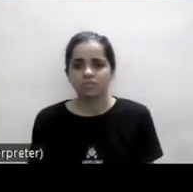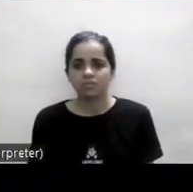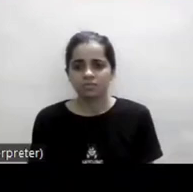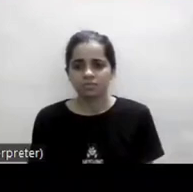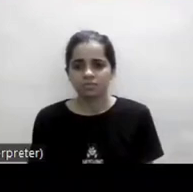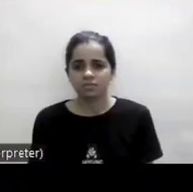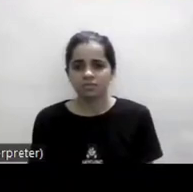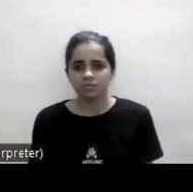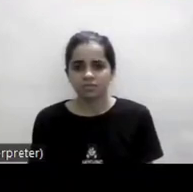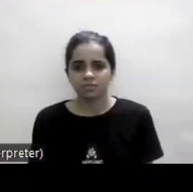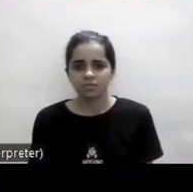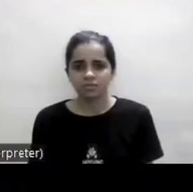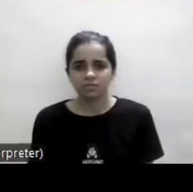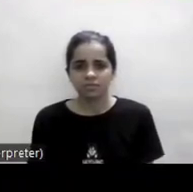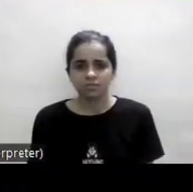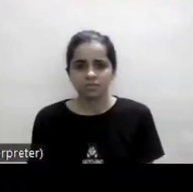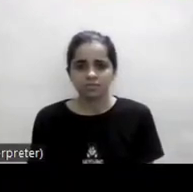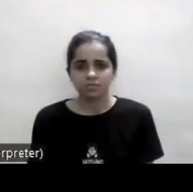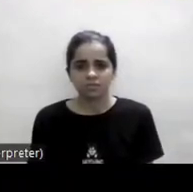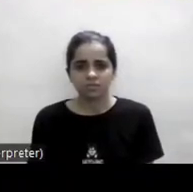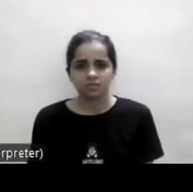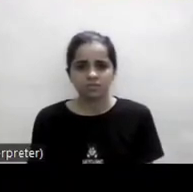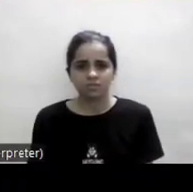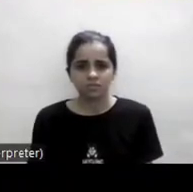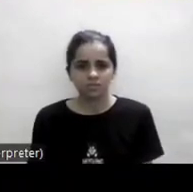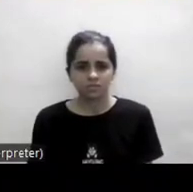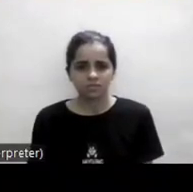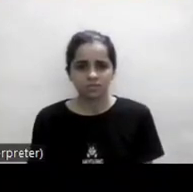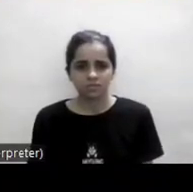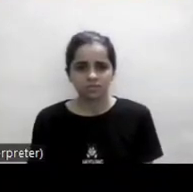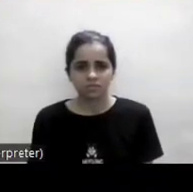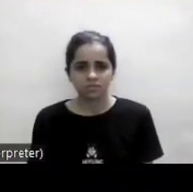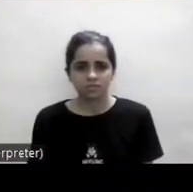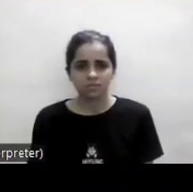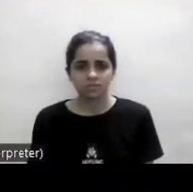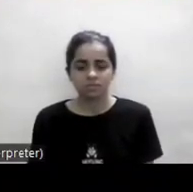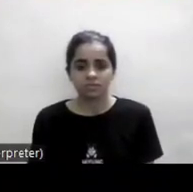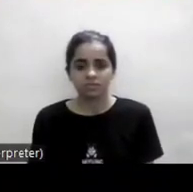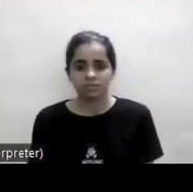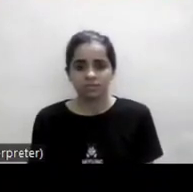यात्रियों चंदू हाँ इसे चाय पिला दे ठीक है राधे भैया